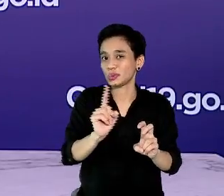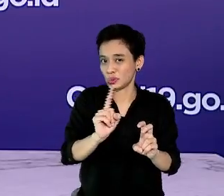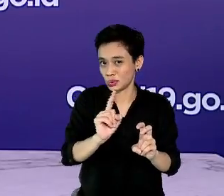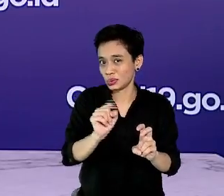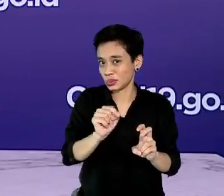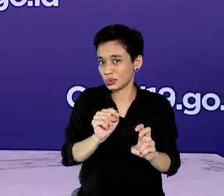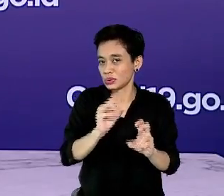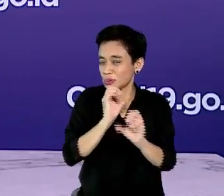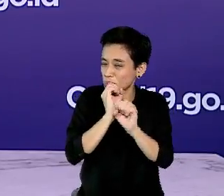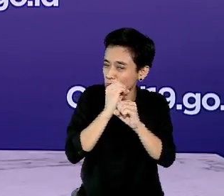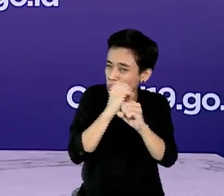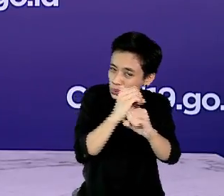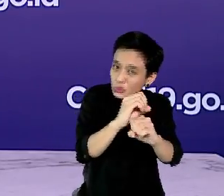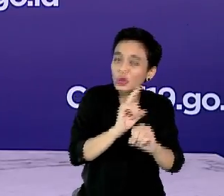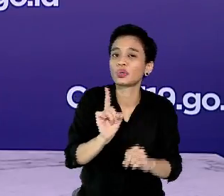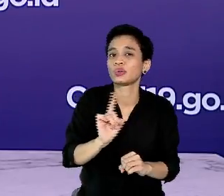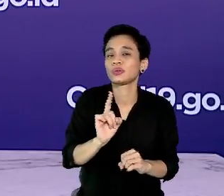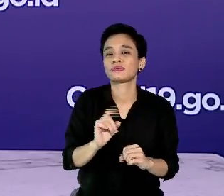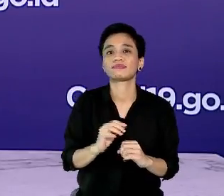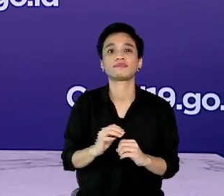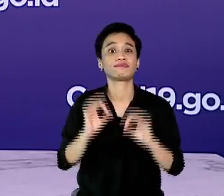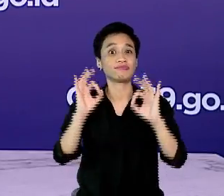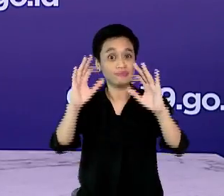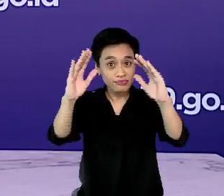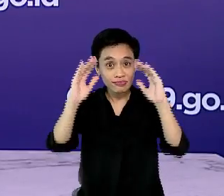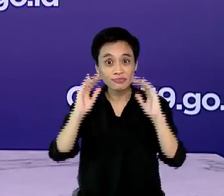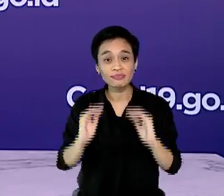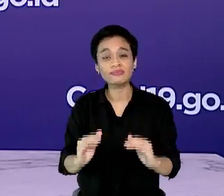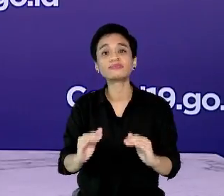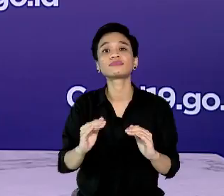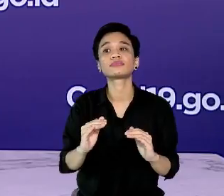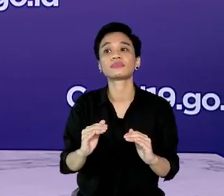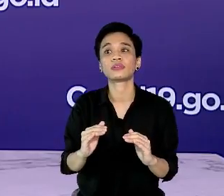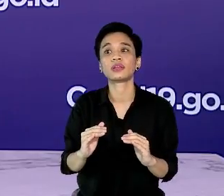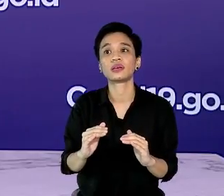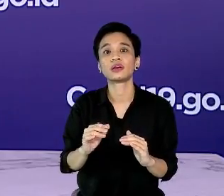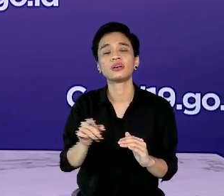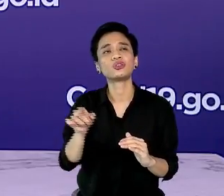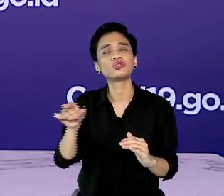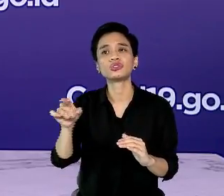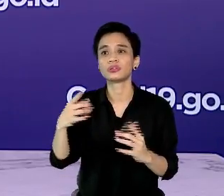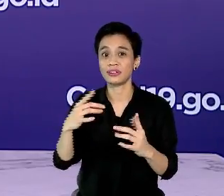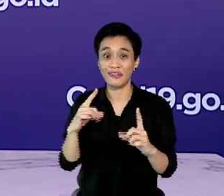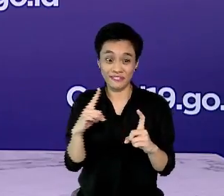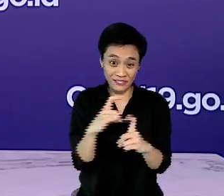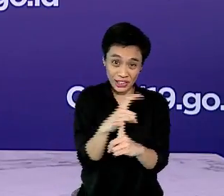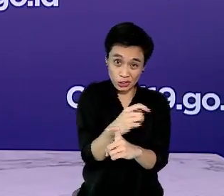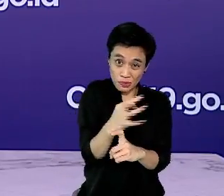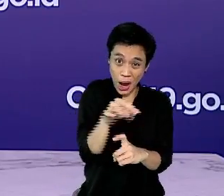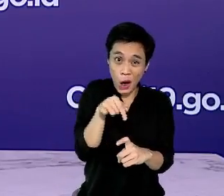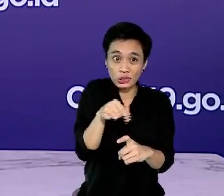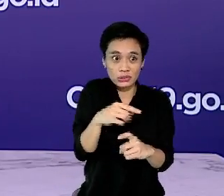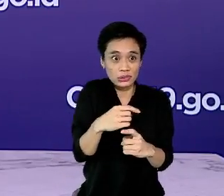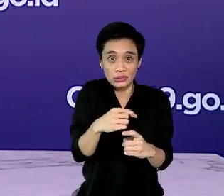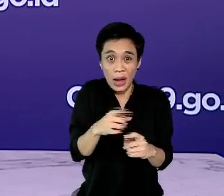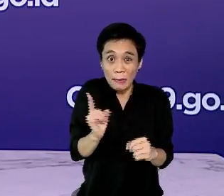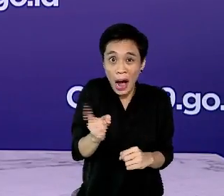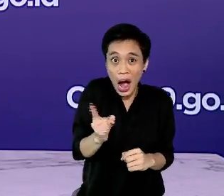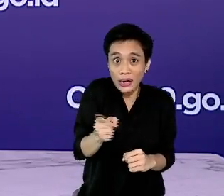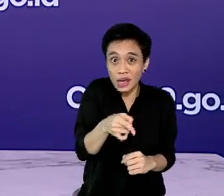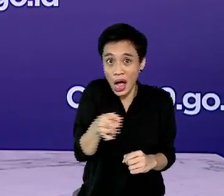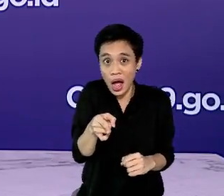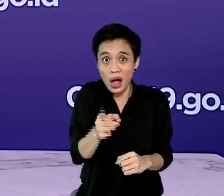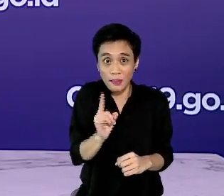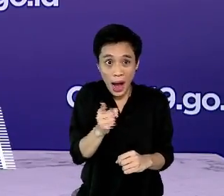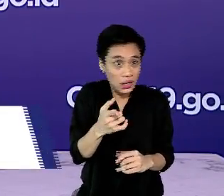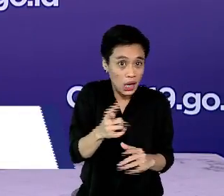peningkatan kasus itu. Selanjutnya, apakah virus-virus ini berbahaya atau tidak? Virus-virus